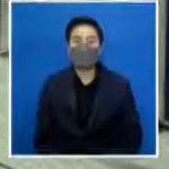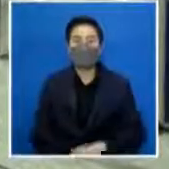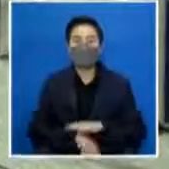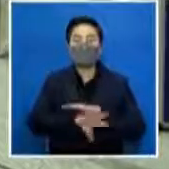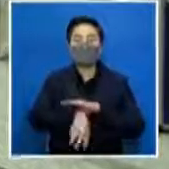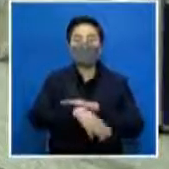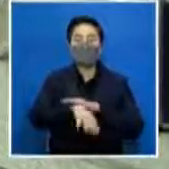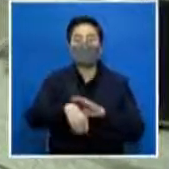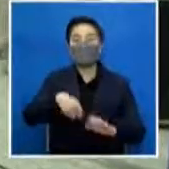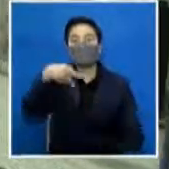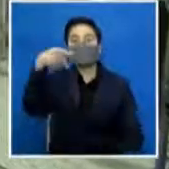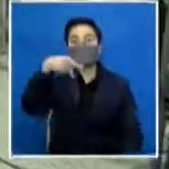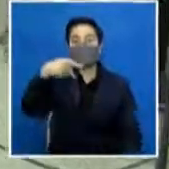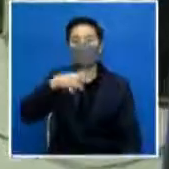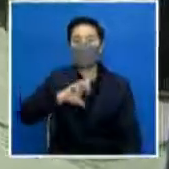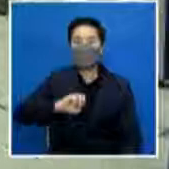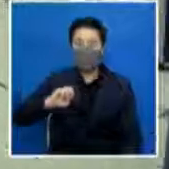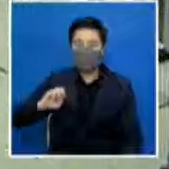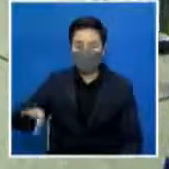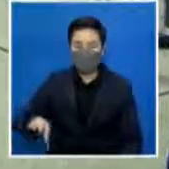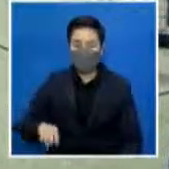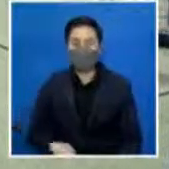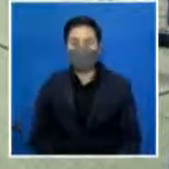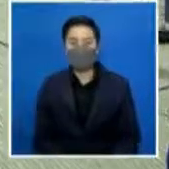หลักพัน